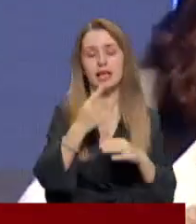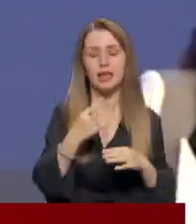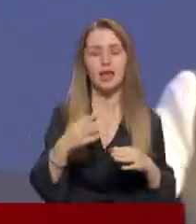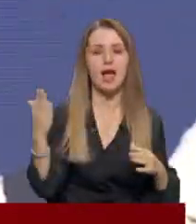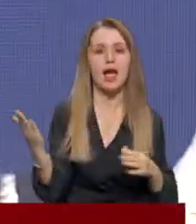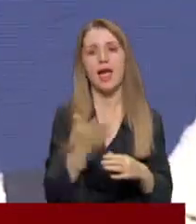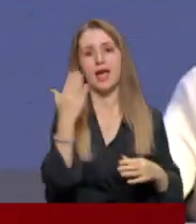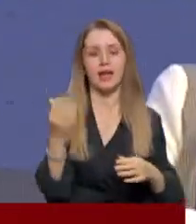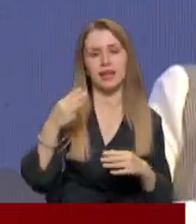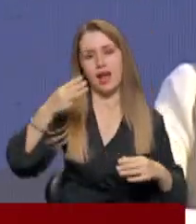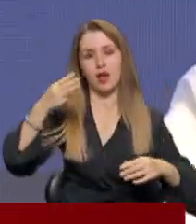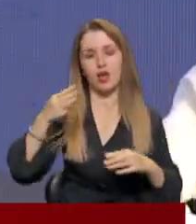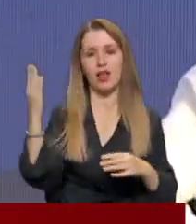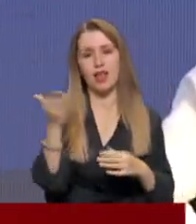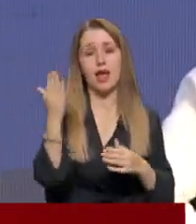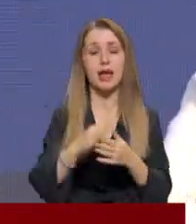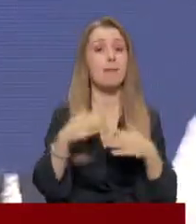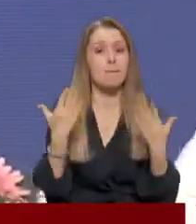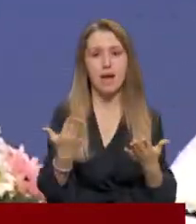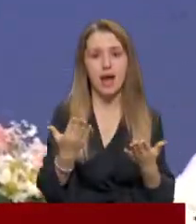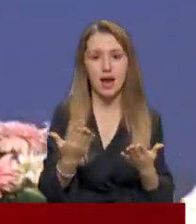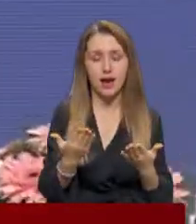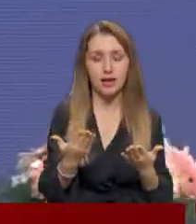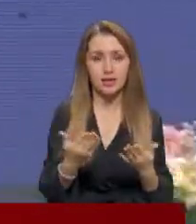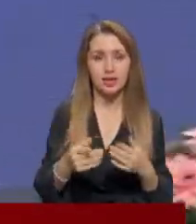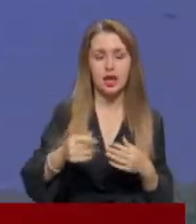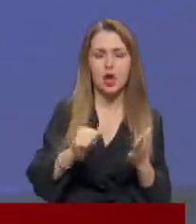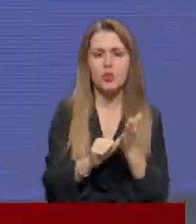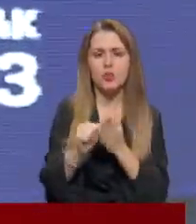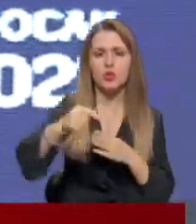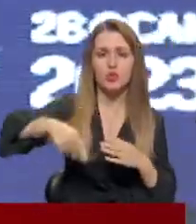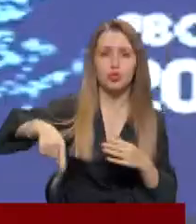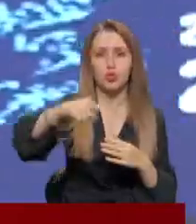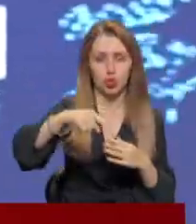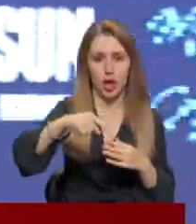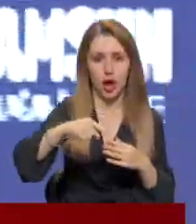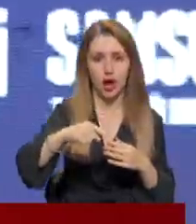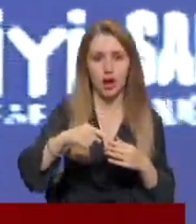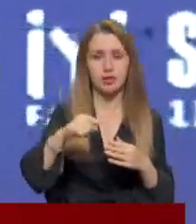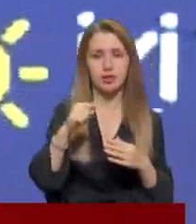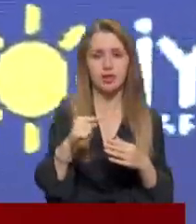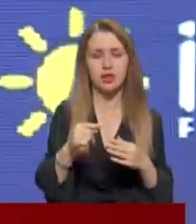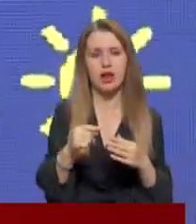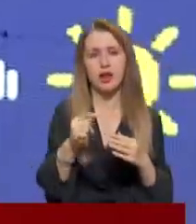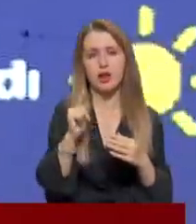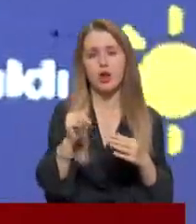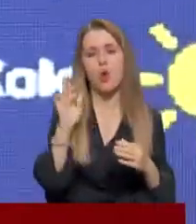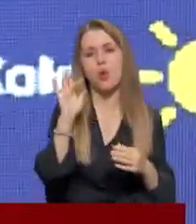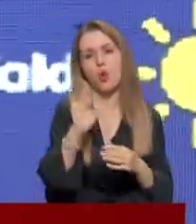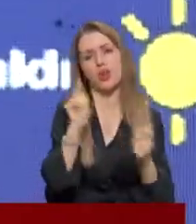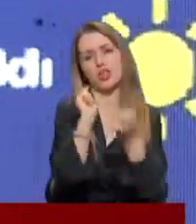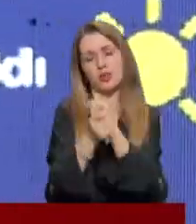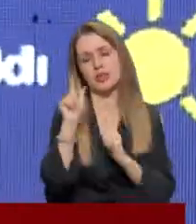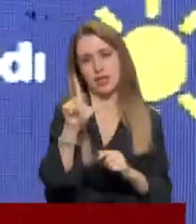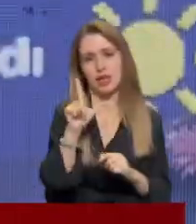gidi Erdoğan hey. Meğersem bütün bunlar pasmış ve gole